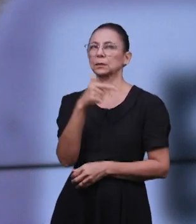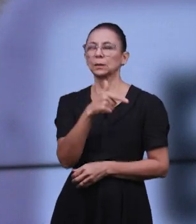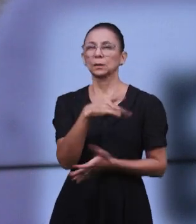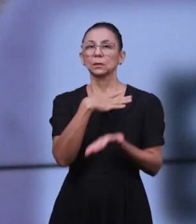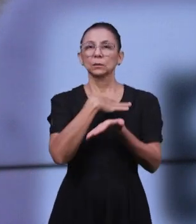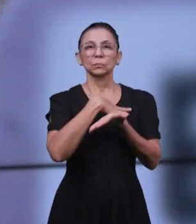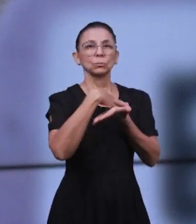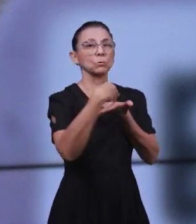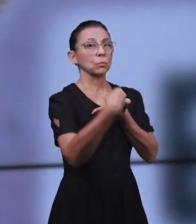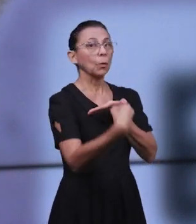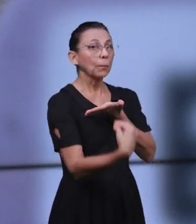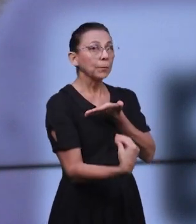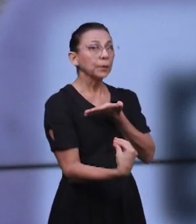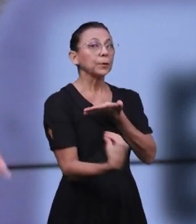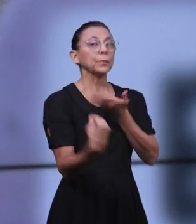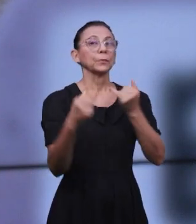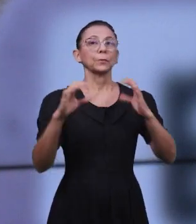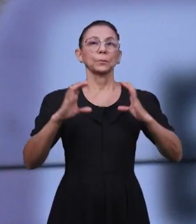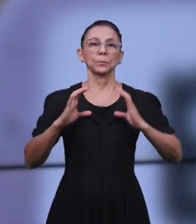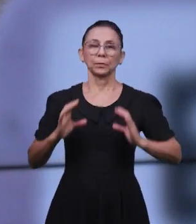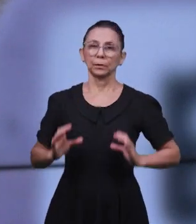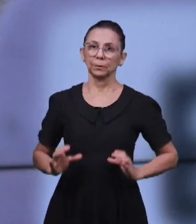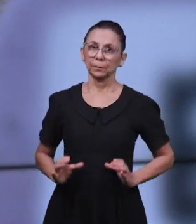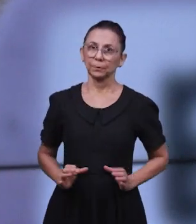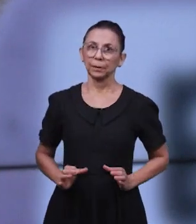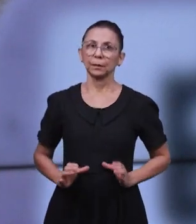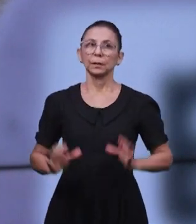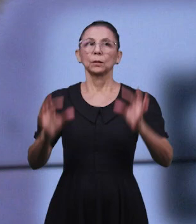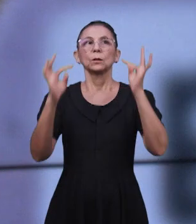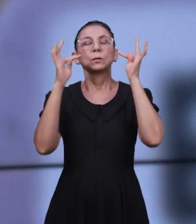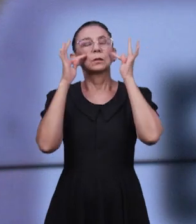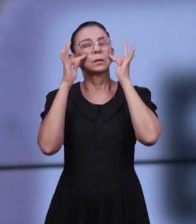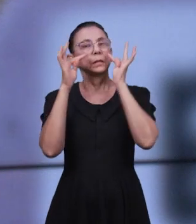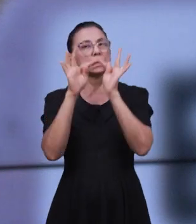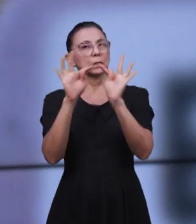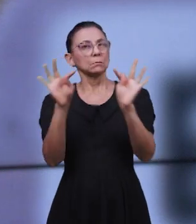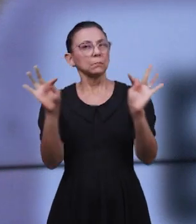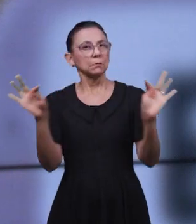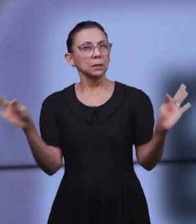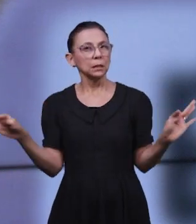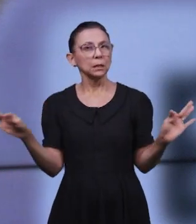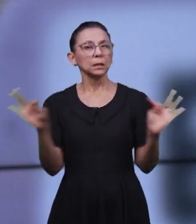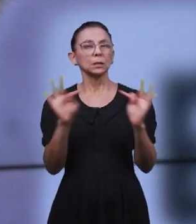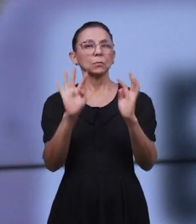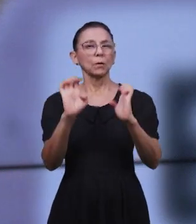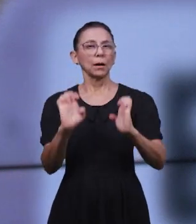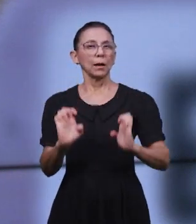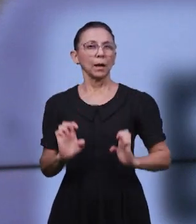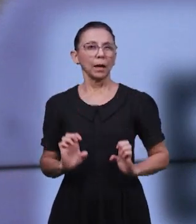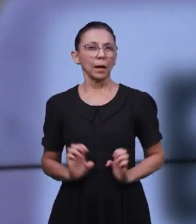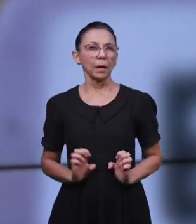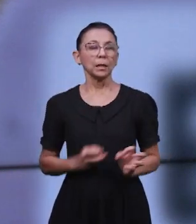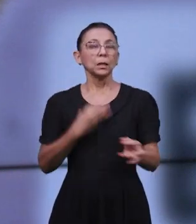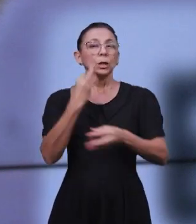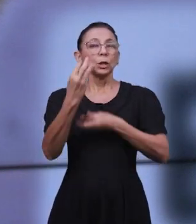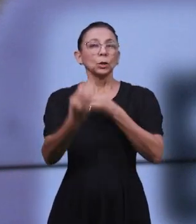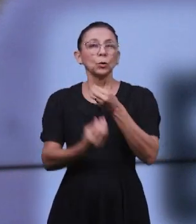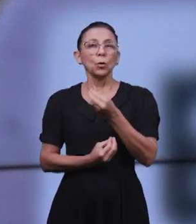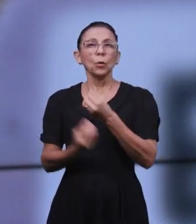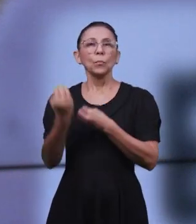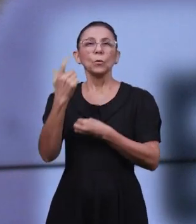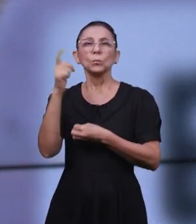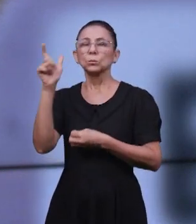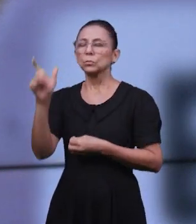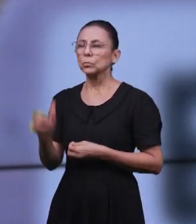compréhension du monde, notre manière de voir la vie, notre manière de comprendre l'autre. Ainsi, à la